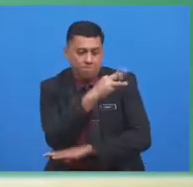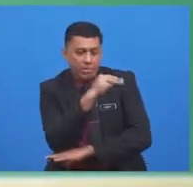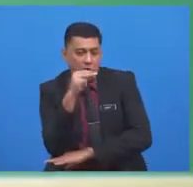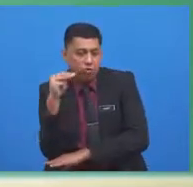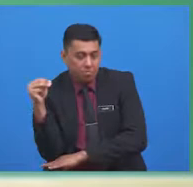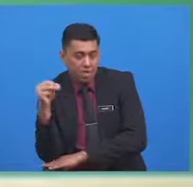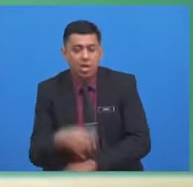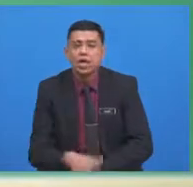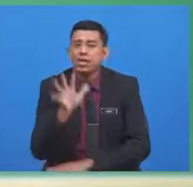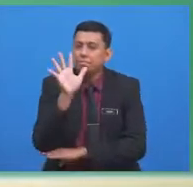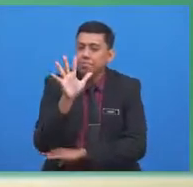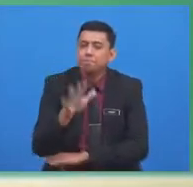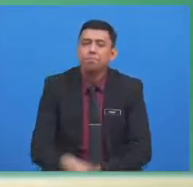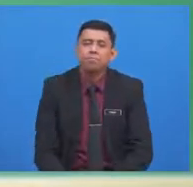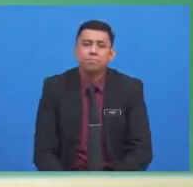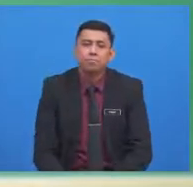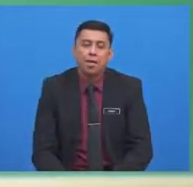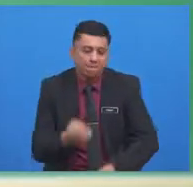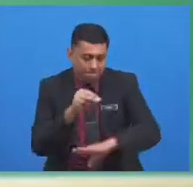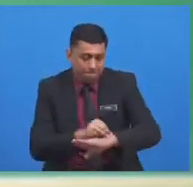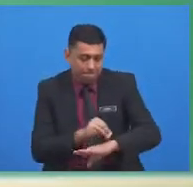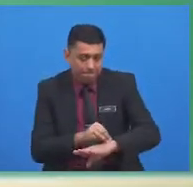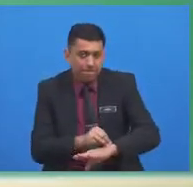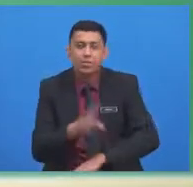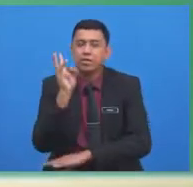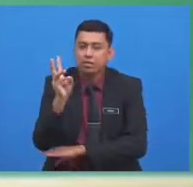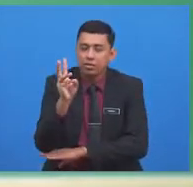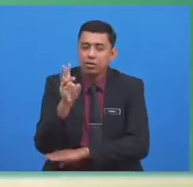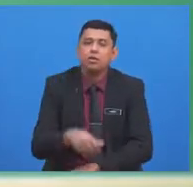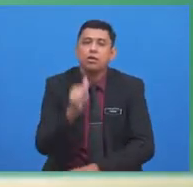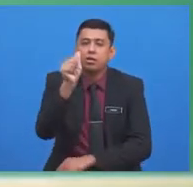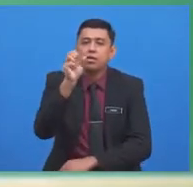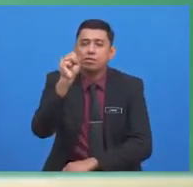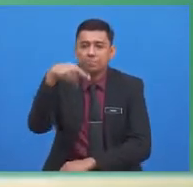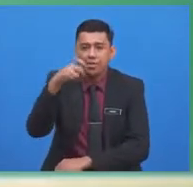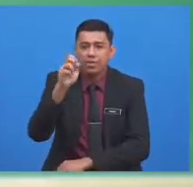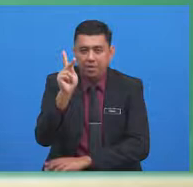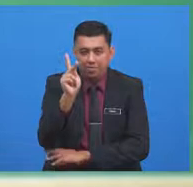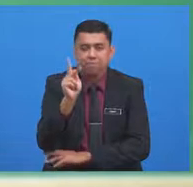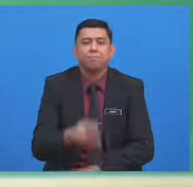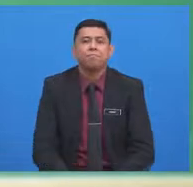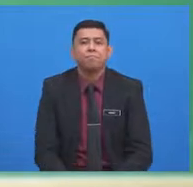mikroorganisma. Kelima, masa. Dan keenam, aspek.